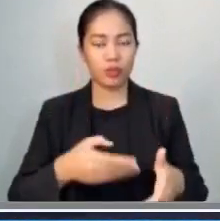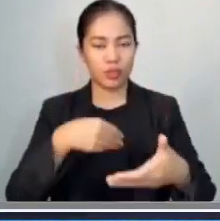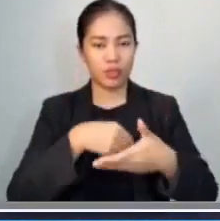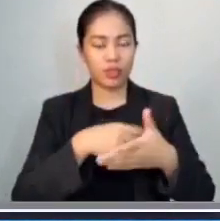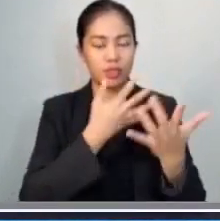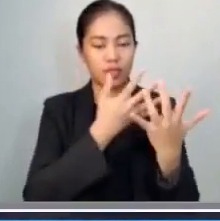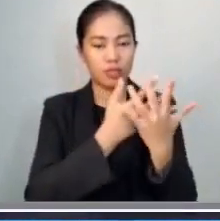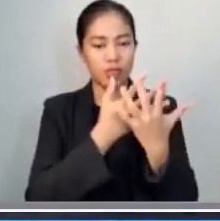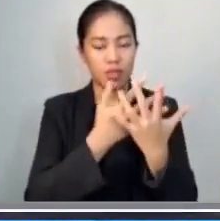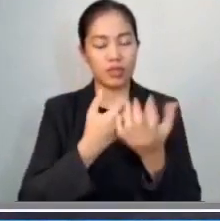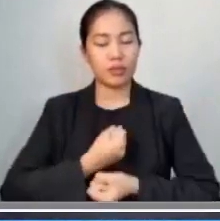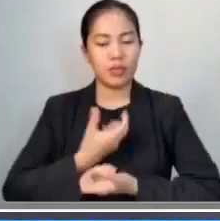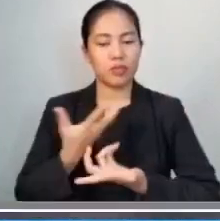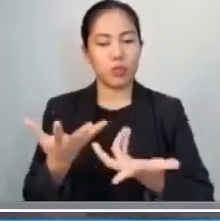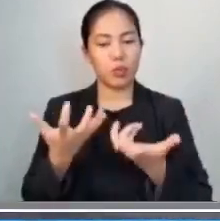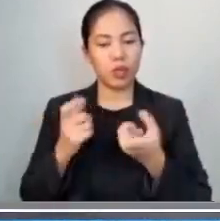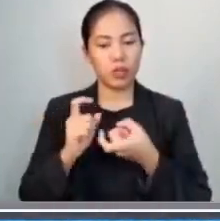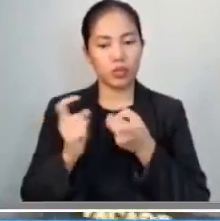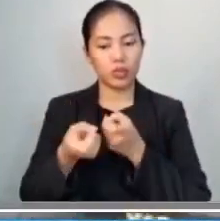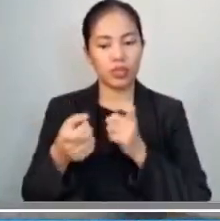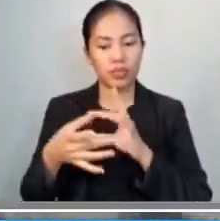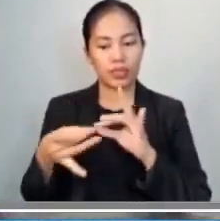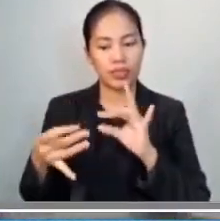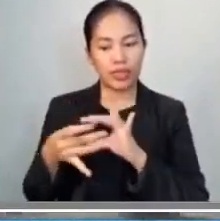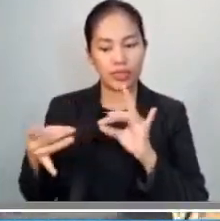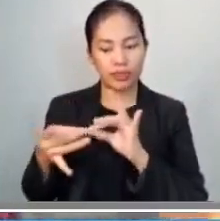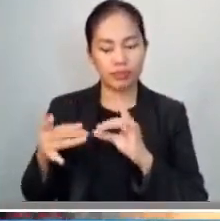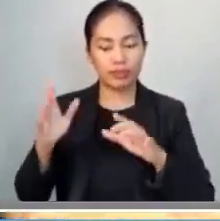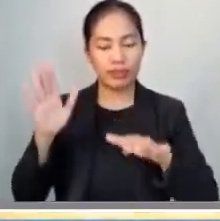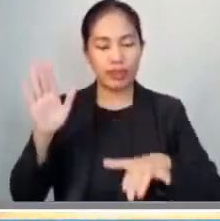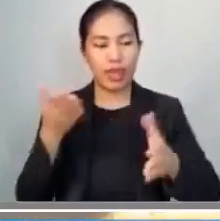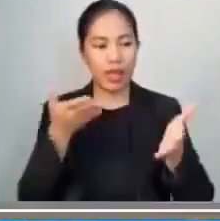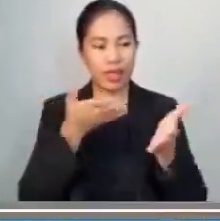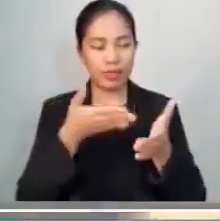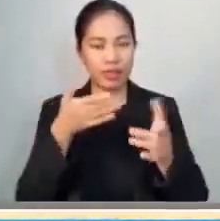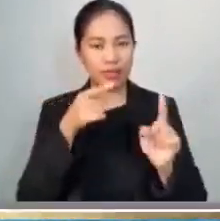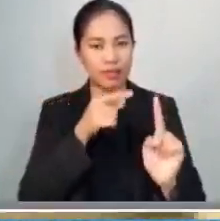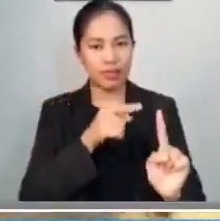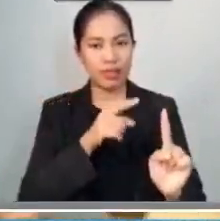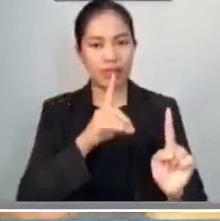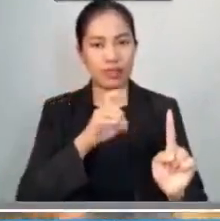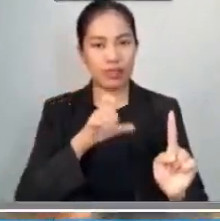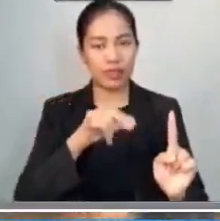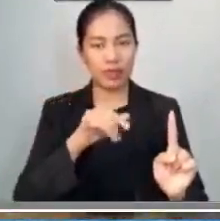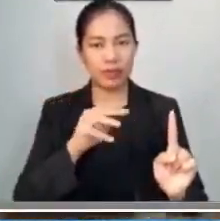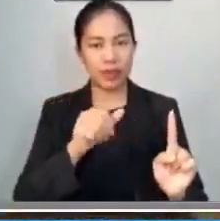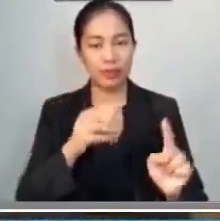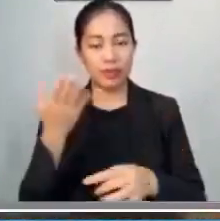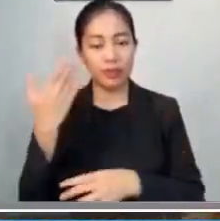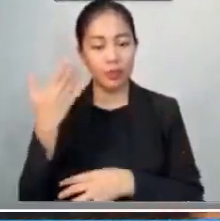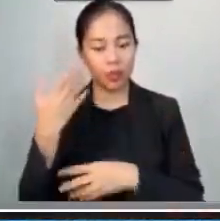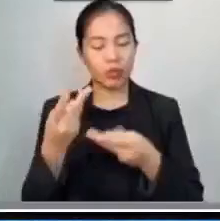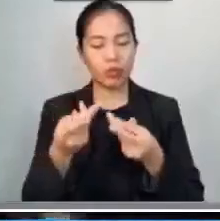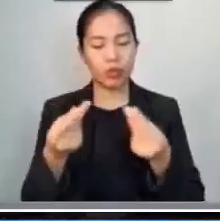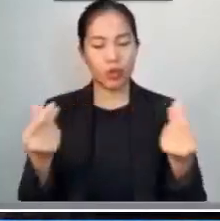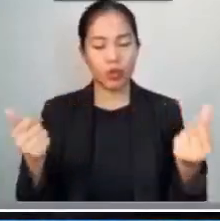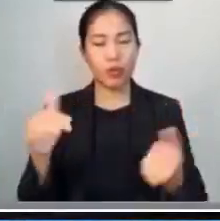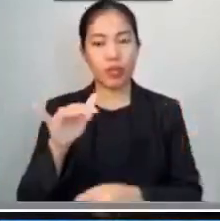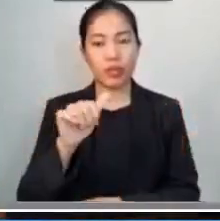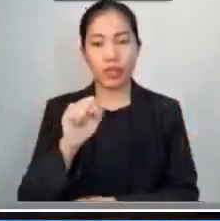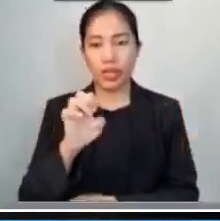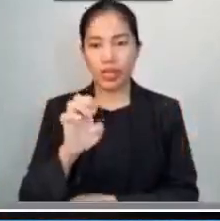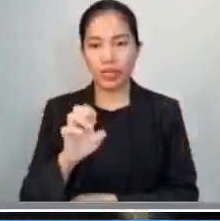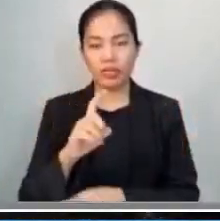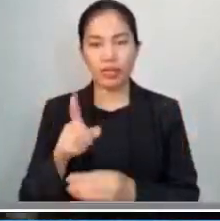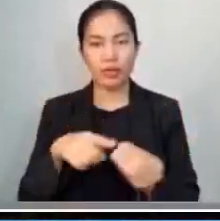kanilang testimonya laban kay De Lima. Nauna nang napawalang sala ang dating senadora sa dalawa niyang kaso ng conspiracy to commit